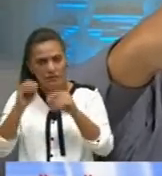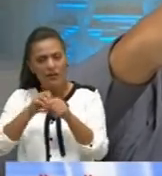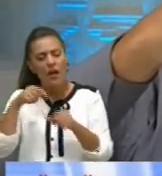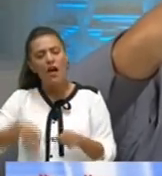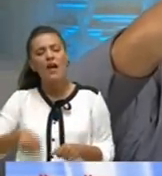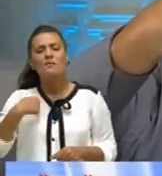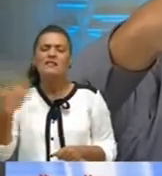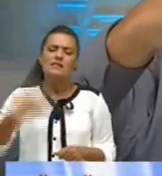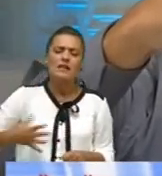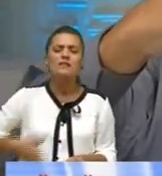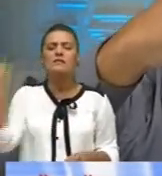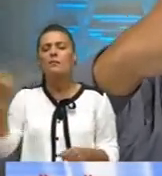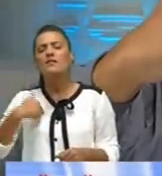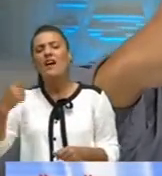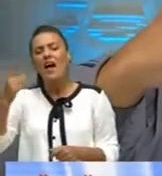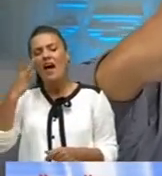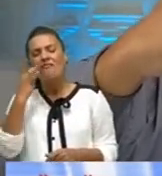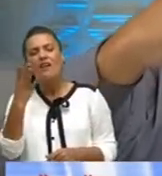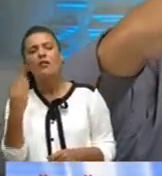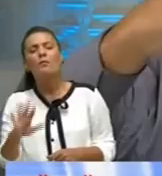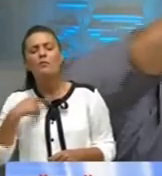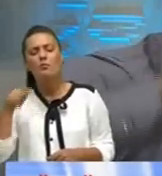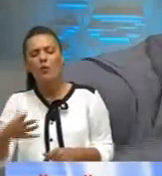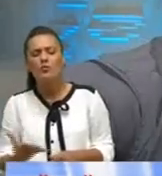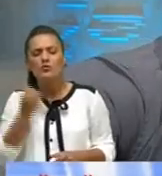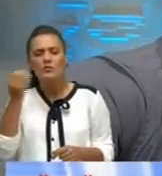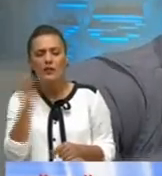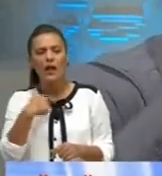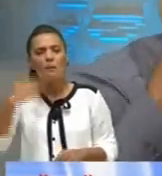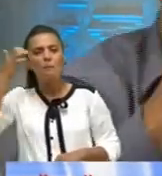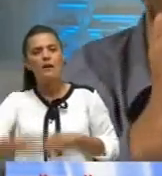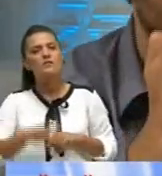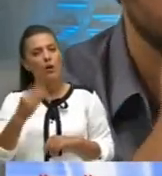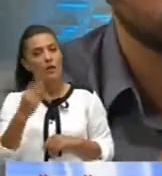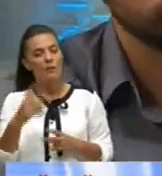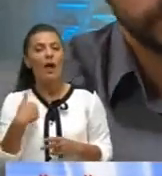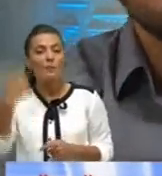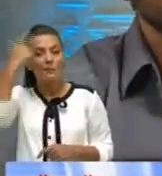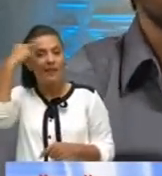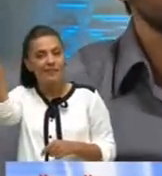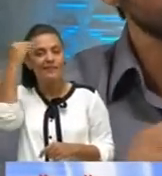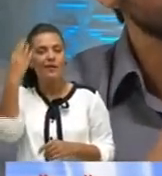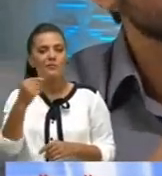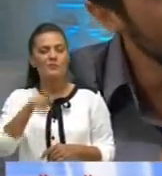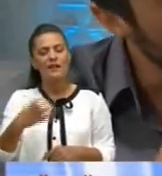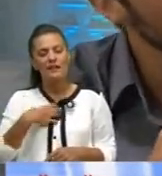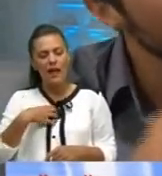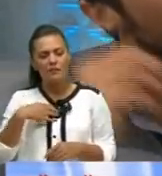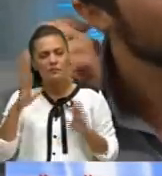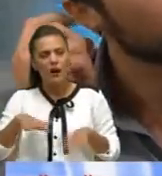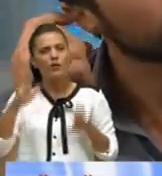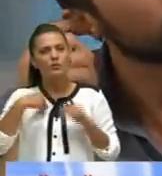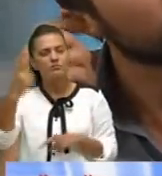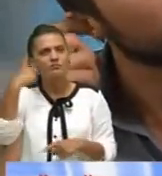ister istemez farkında olmadan böyle bir üzüntülere girdiğini bastırabiliyor. Hmm. Çünkü artık farkındalık ortaya çıkıyor. Şimdi kendimi tabii yokluyorum siz